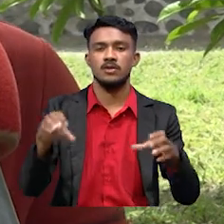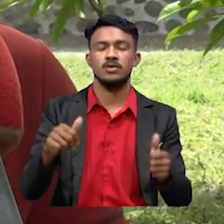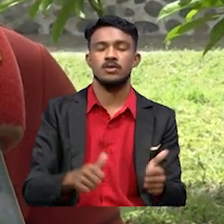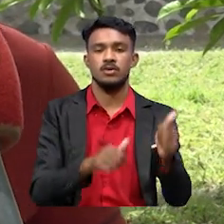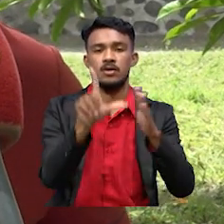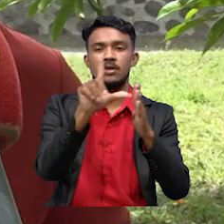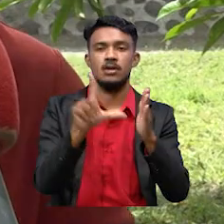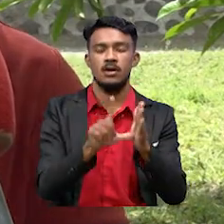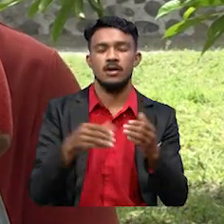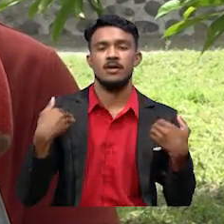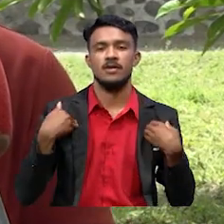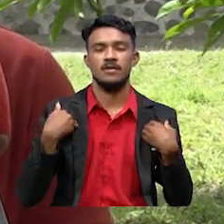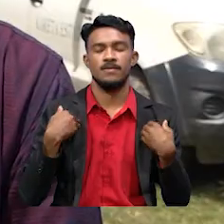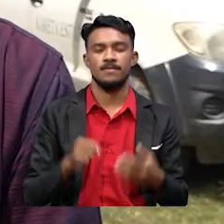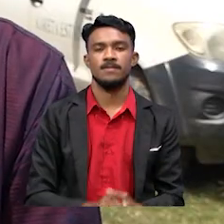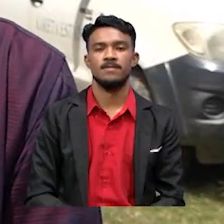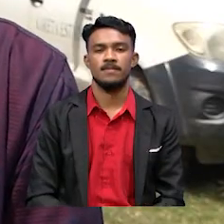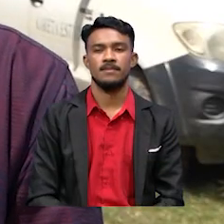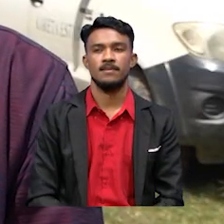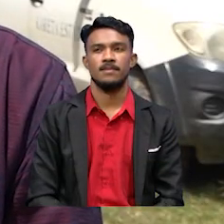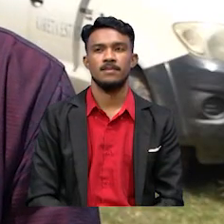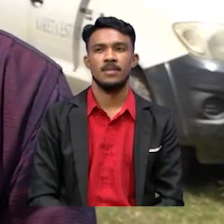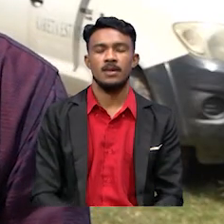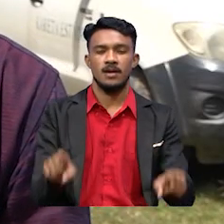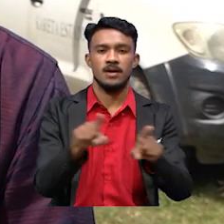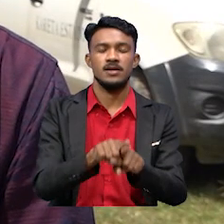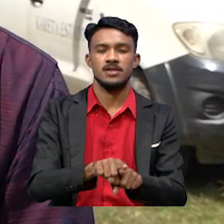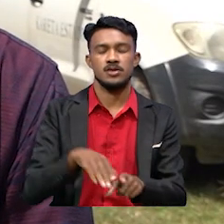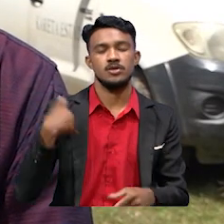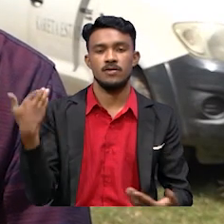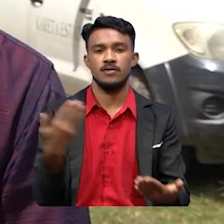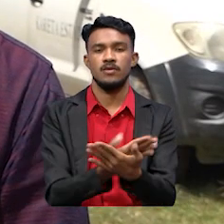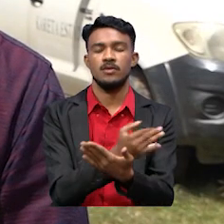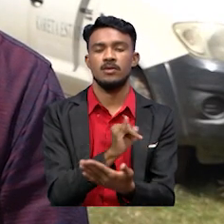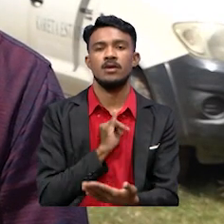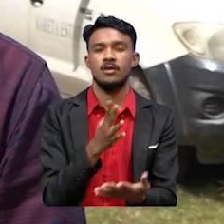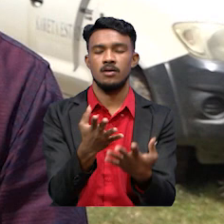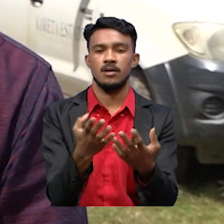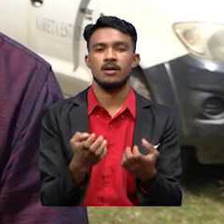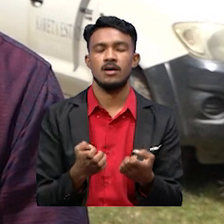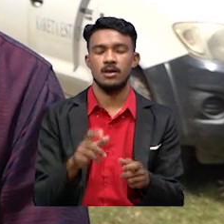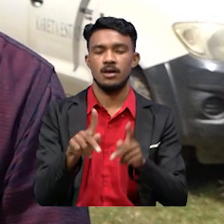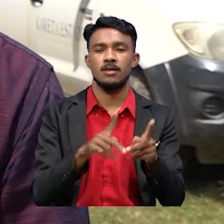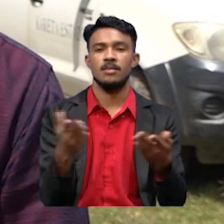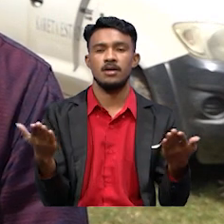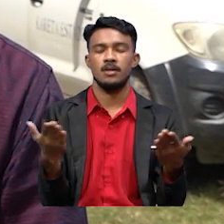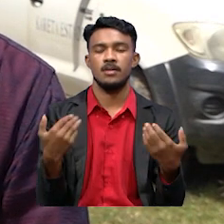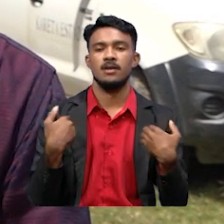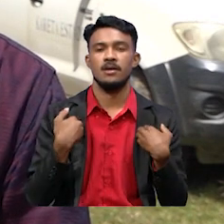na raitan konstitusion ho lei sirselu kot hanes en geral saun fon ho kara ema nebe